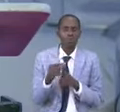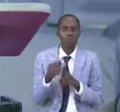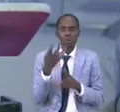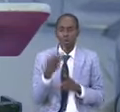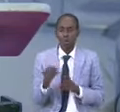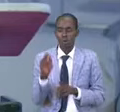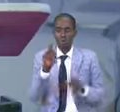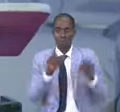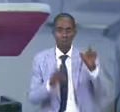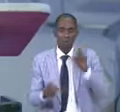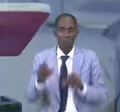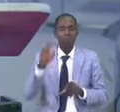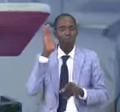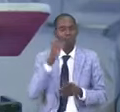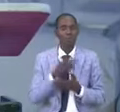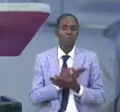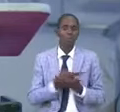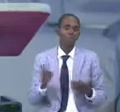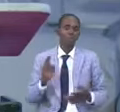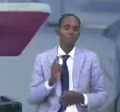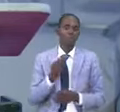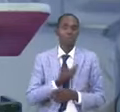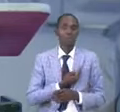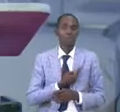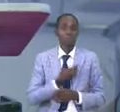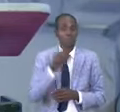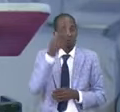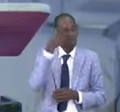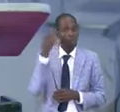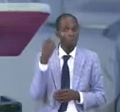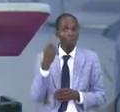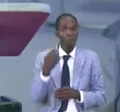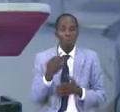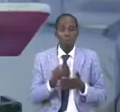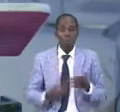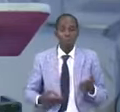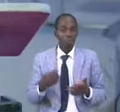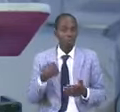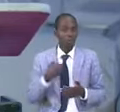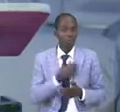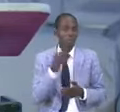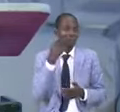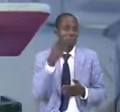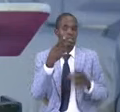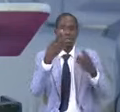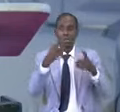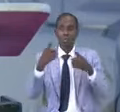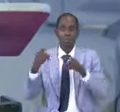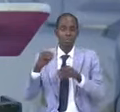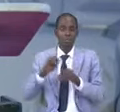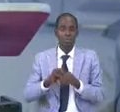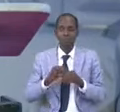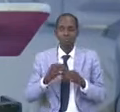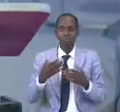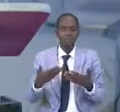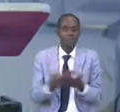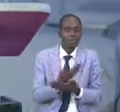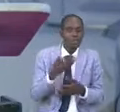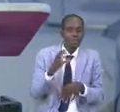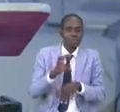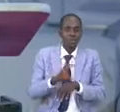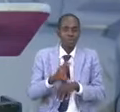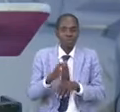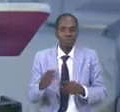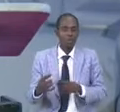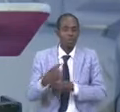parce que ce qui se passe dans l'église moderne et dans nos temps modernes aujourd'hui s'il ne retournons pas la